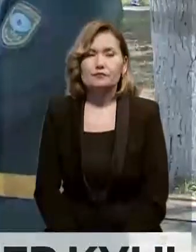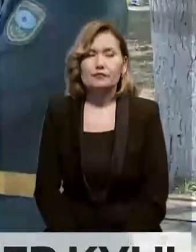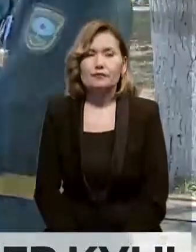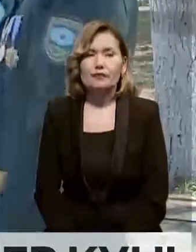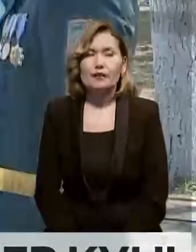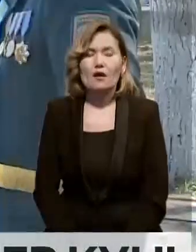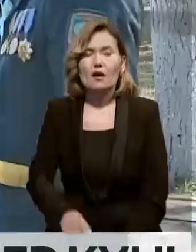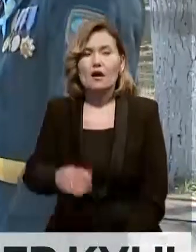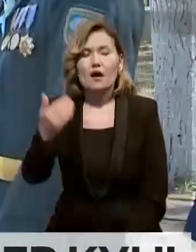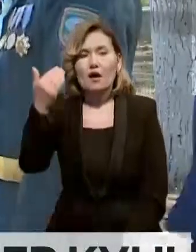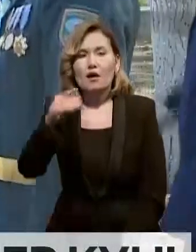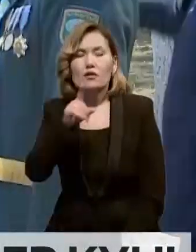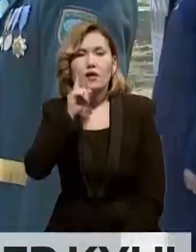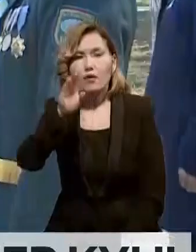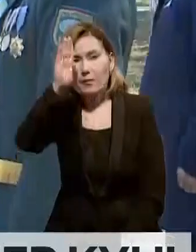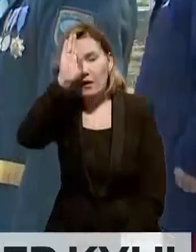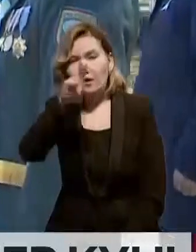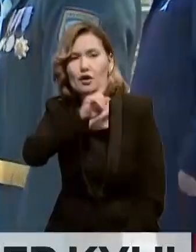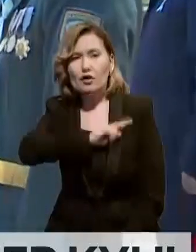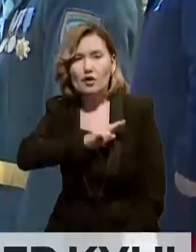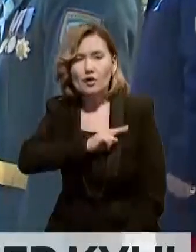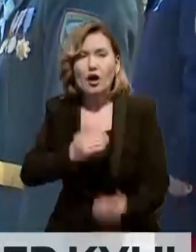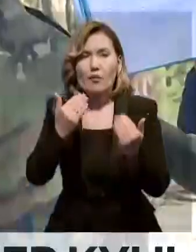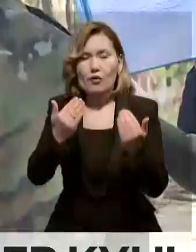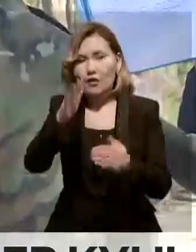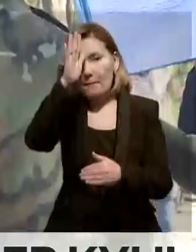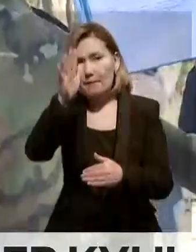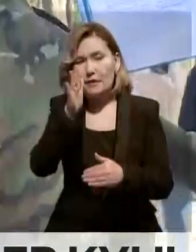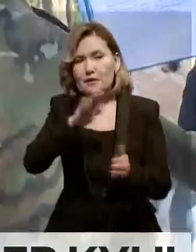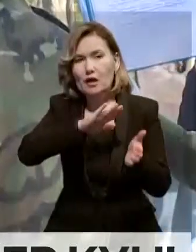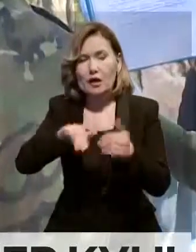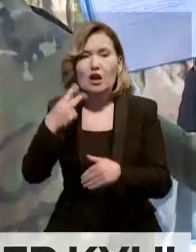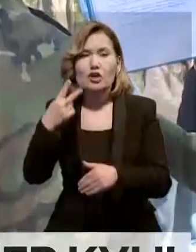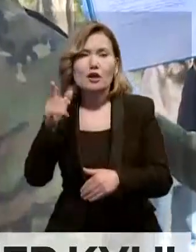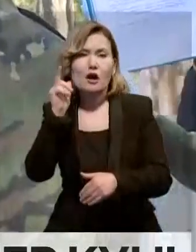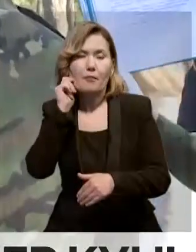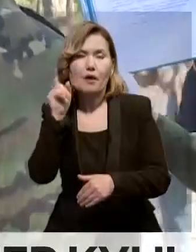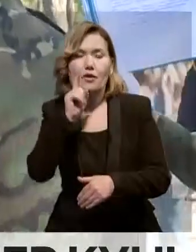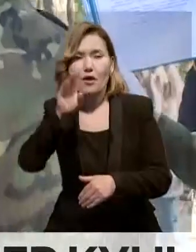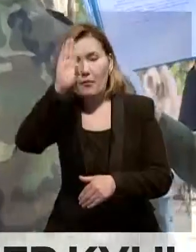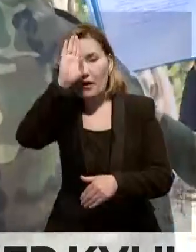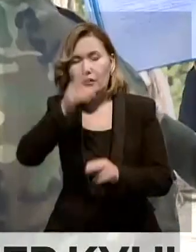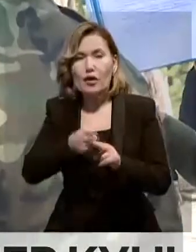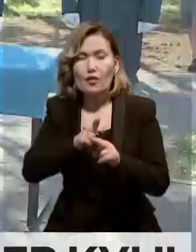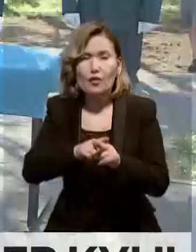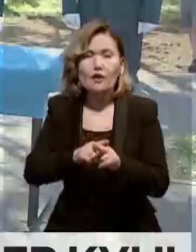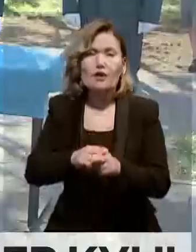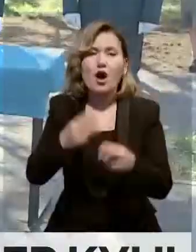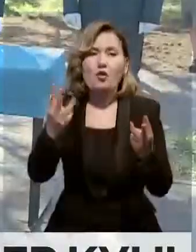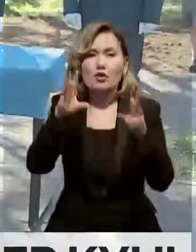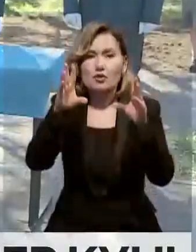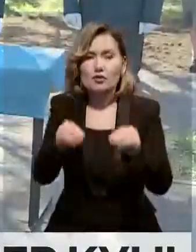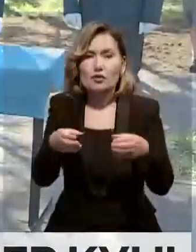Aybatır Yerlanoğlu'nun өрт сөндіруші болып жұмыс істей бастағанда бүгін 5 ай болды. Жасы 20-ға енді келген жігіт салаға жүрек қалауымен келгенін айтады.